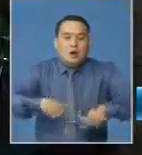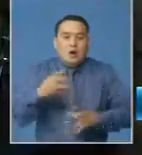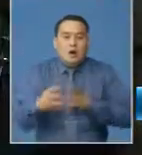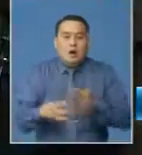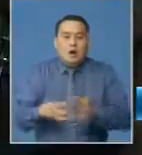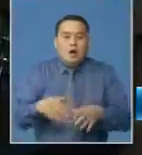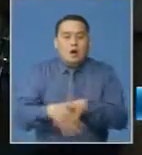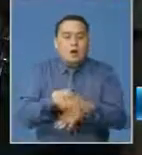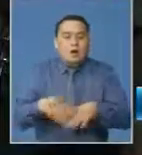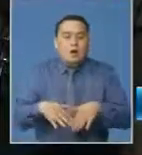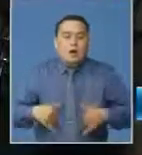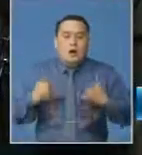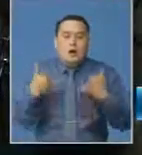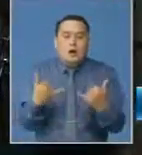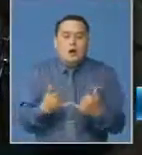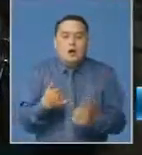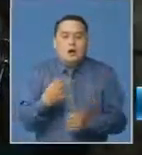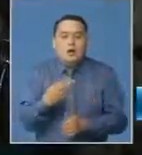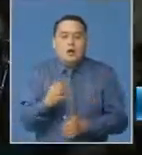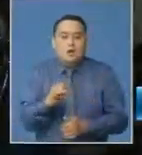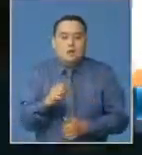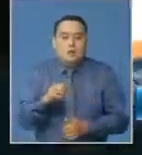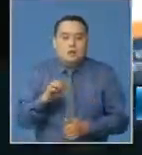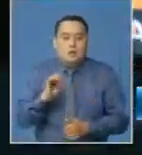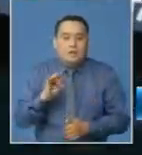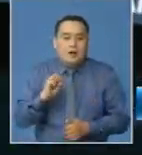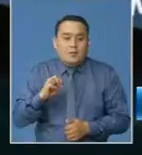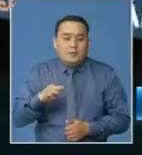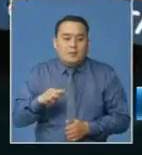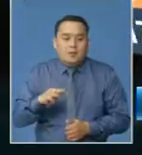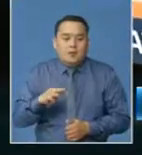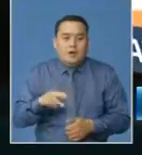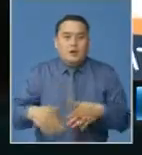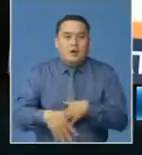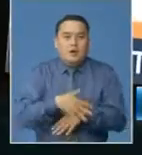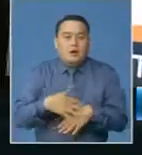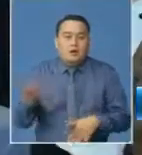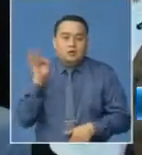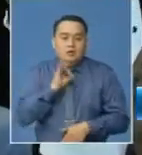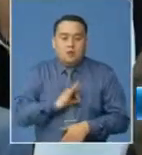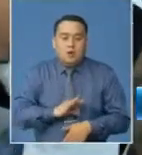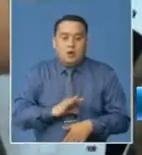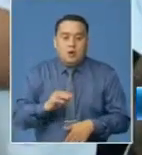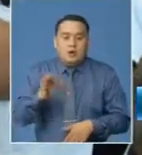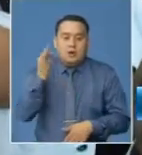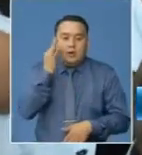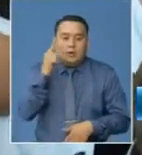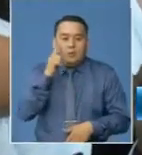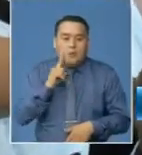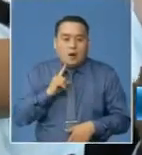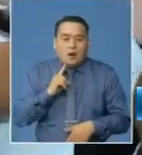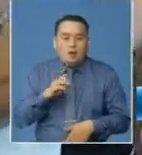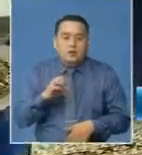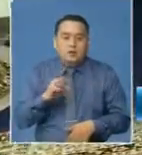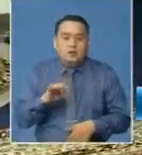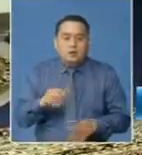арналған үздік тауар номинациясын Әбді Ибрахим Global Farm кәсіпорны жеңіп алды. Халық тұтынатын үздік тауар аталымы бал шығаратын Лепс өнімдері